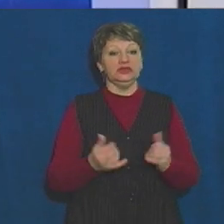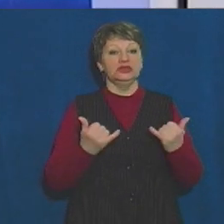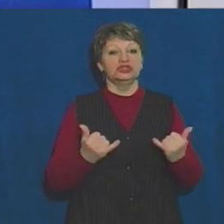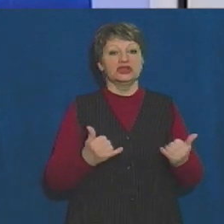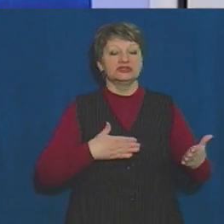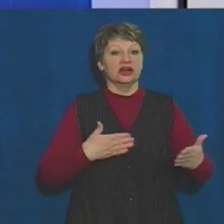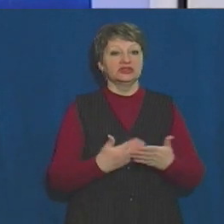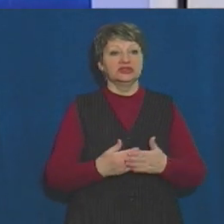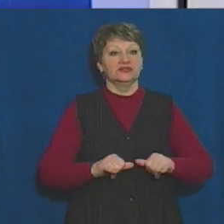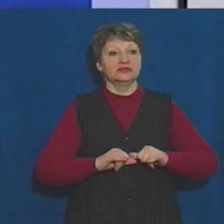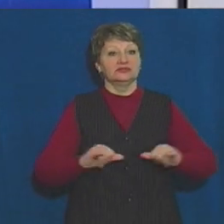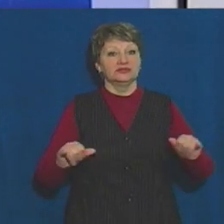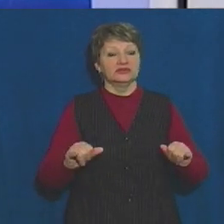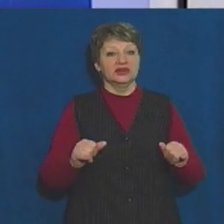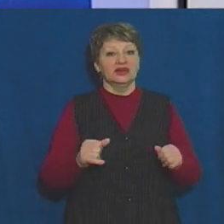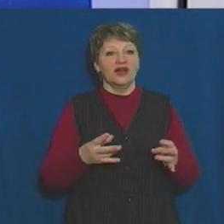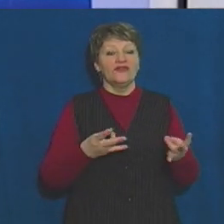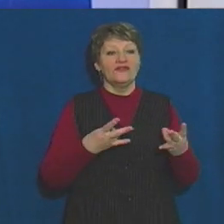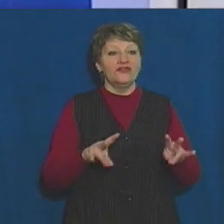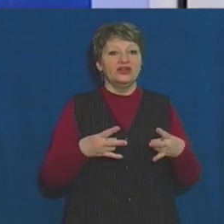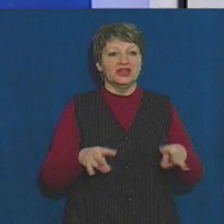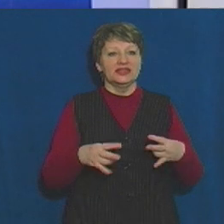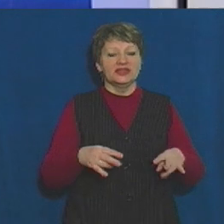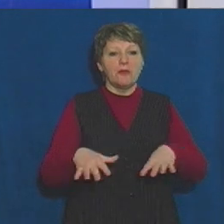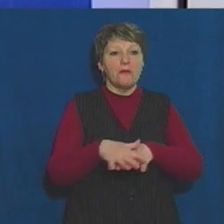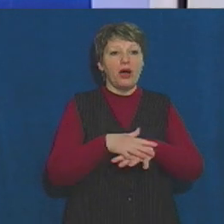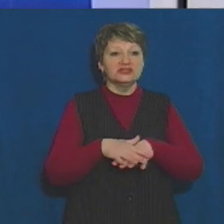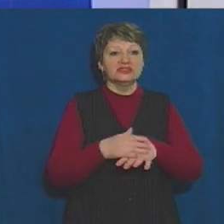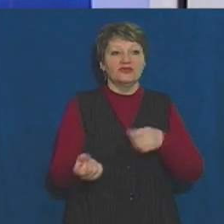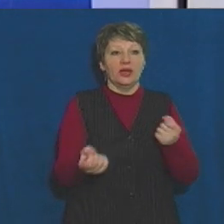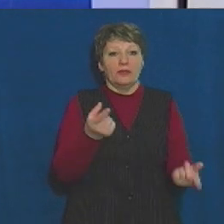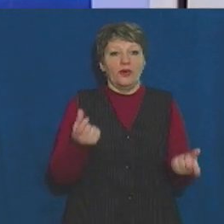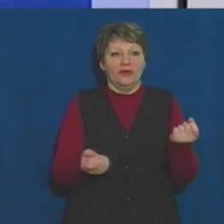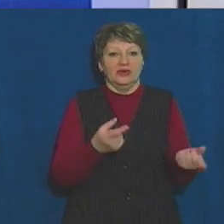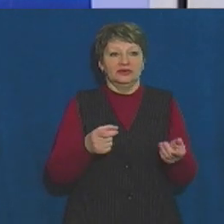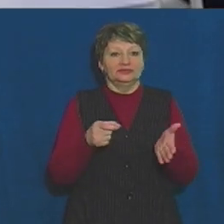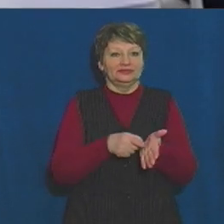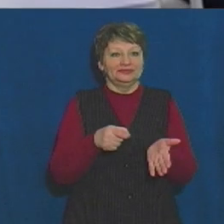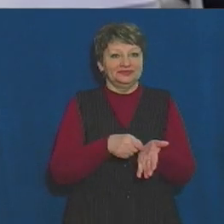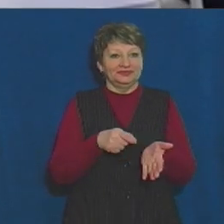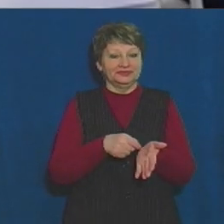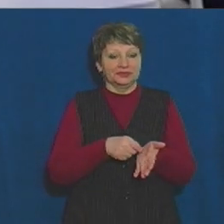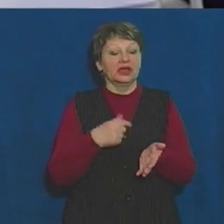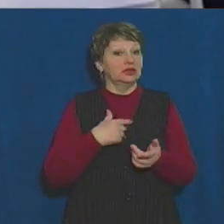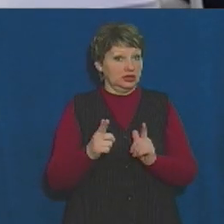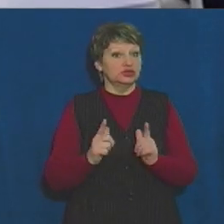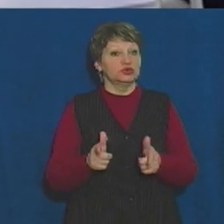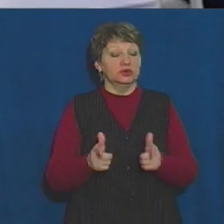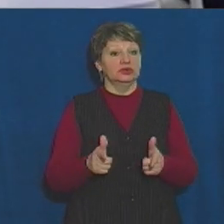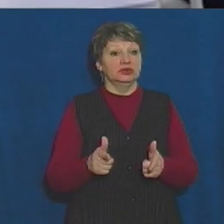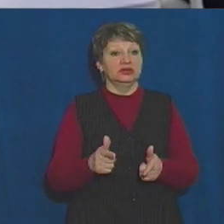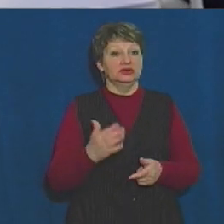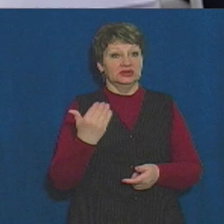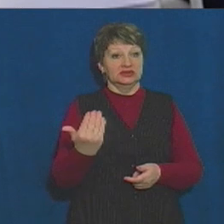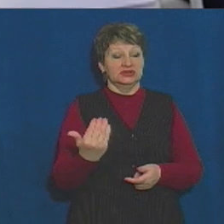поширюється ряд шкідників, просто масово такі спалахи є. І я абсолютно згоден,